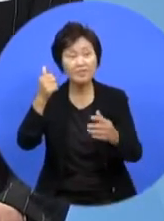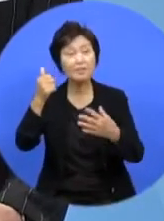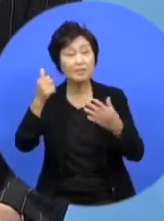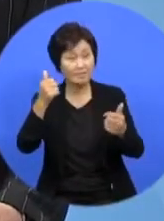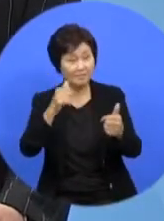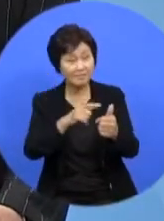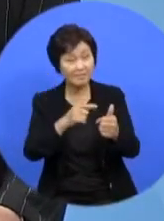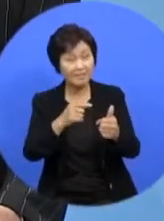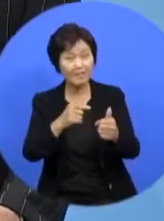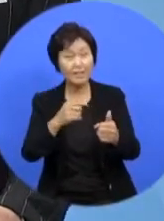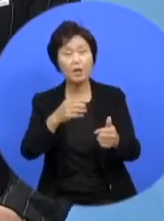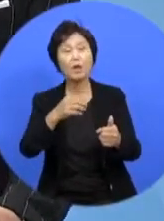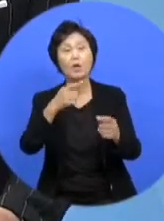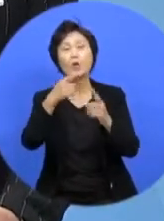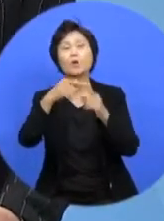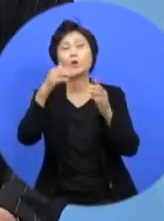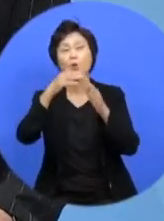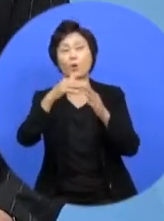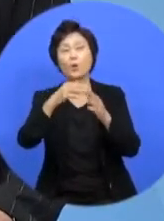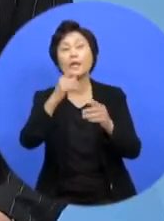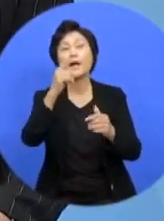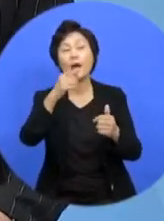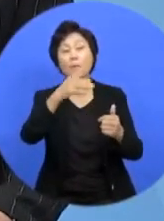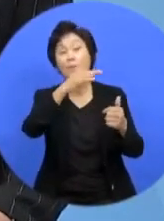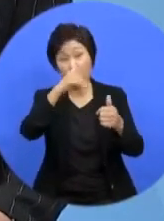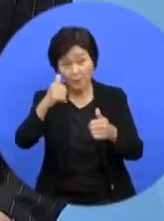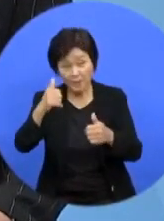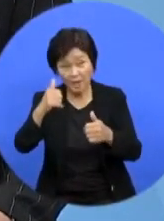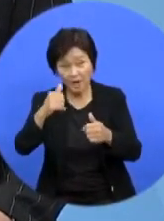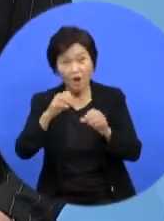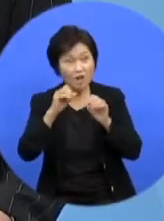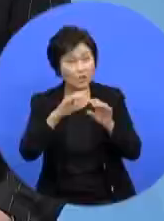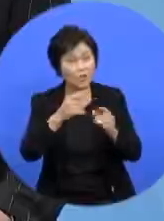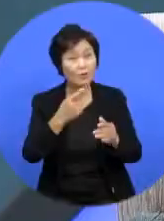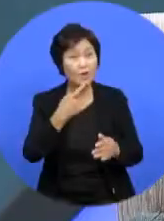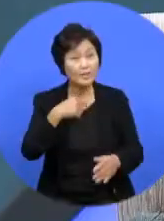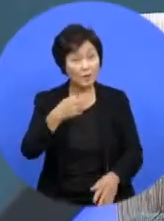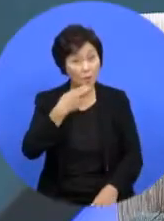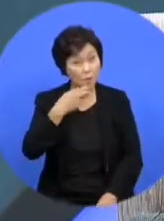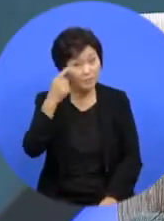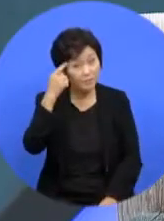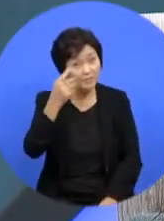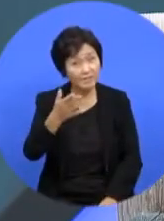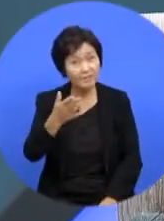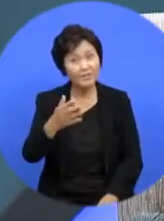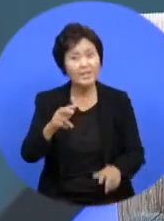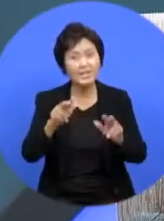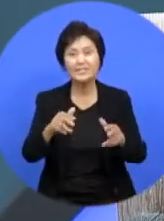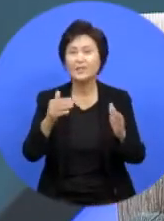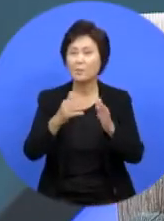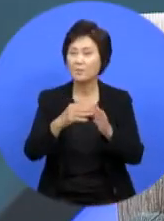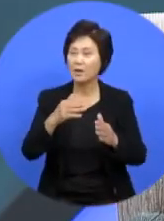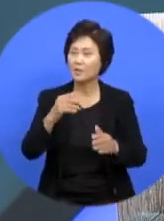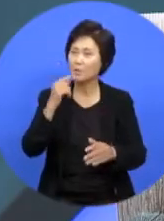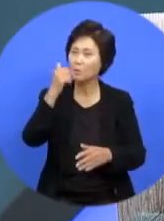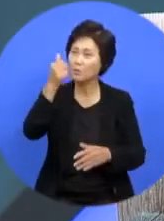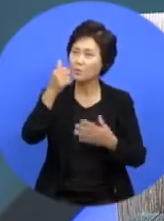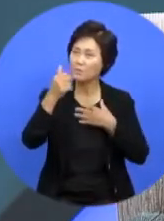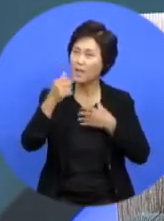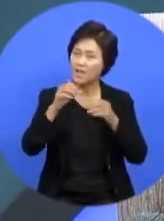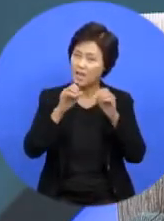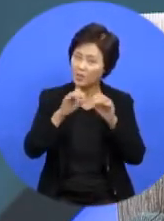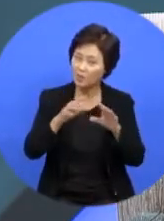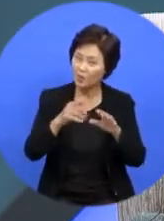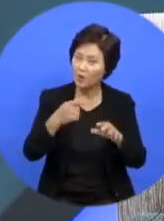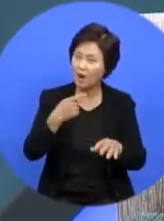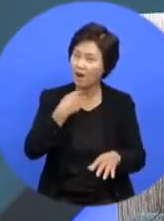복음을 전한다든가 전도를 한다든가 이런 기회가 없었어요? 지금까지 목사님께서 저한테 전도를 하신 기억은 전혀 없습니다. 한